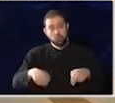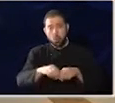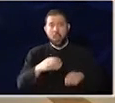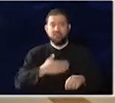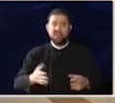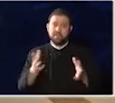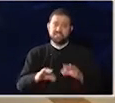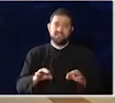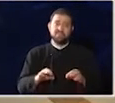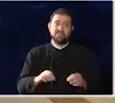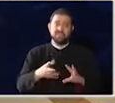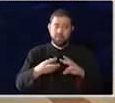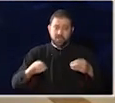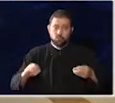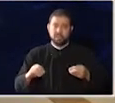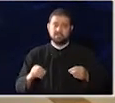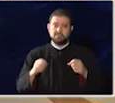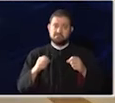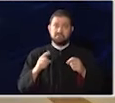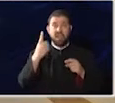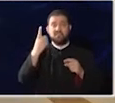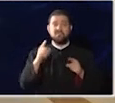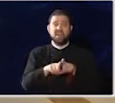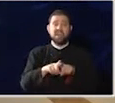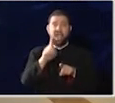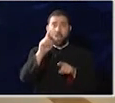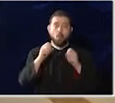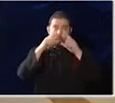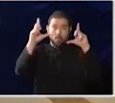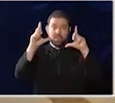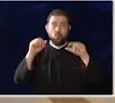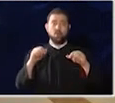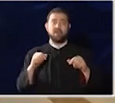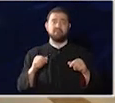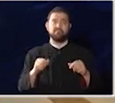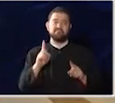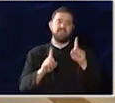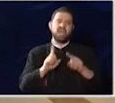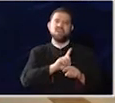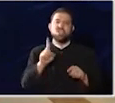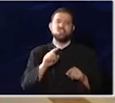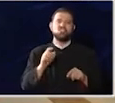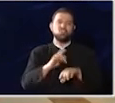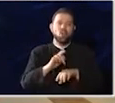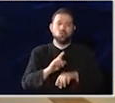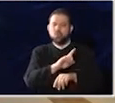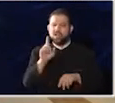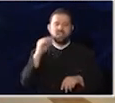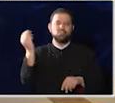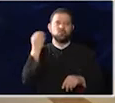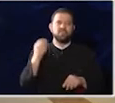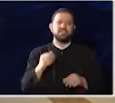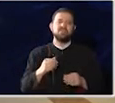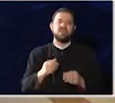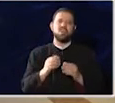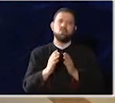dorim să fim vindecați în mod miraculos. Și ne pierdem răbdarea dacă nici doctorii, nici Dumnezeu,